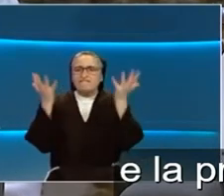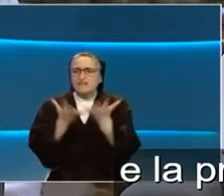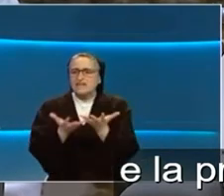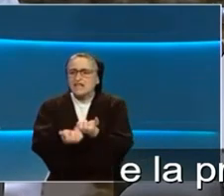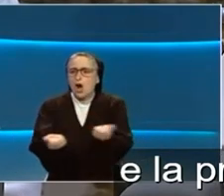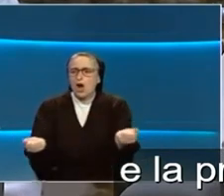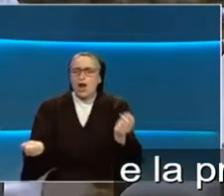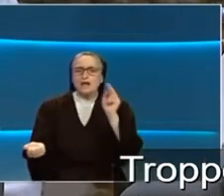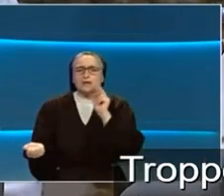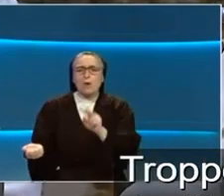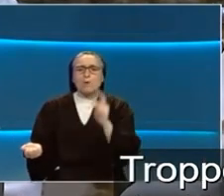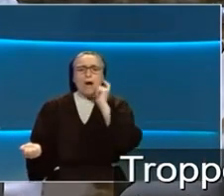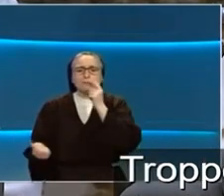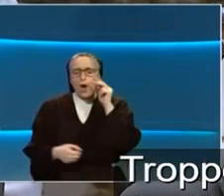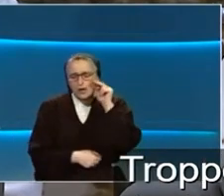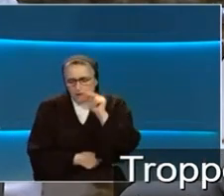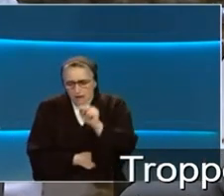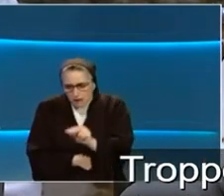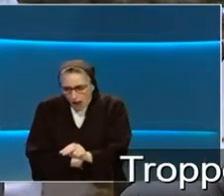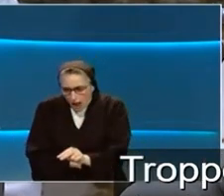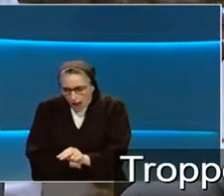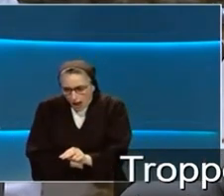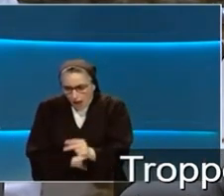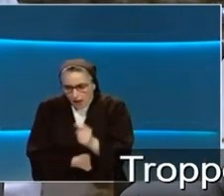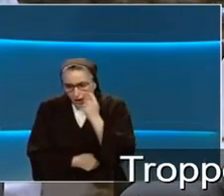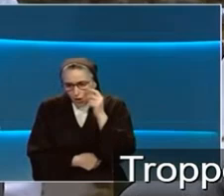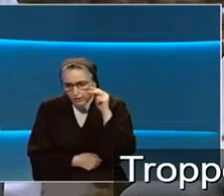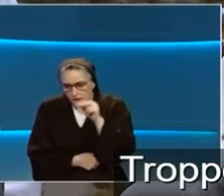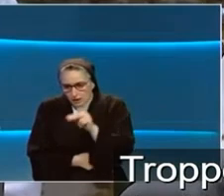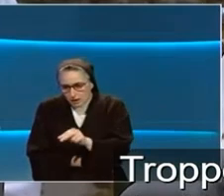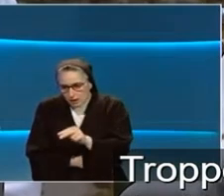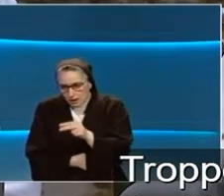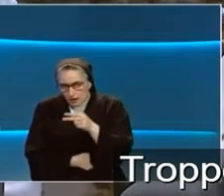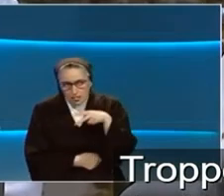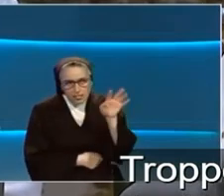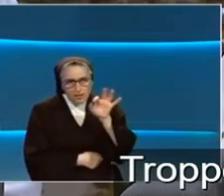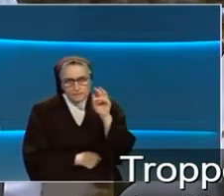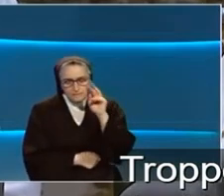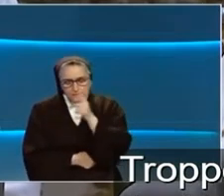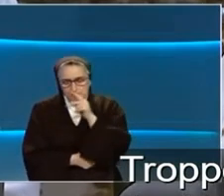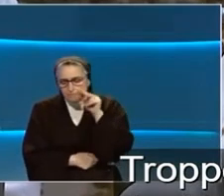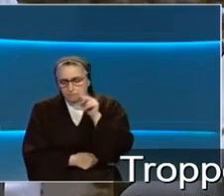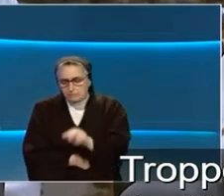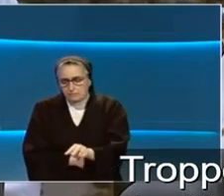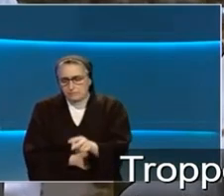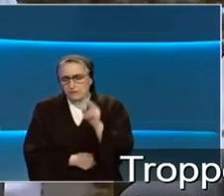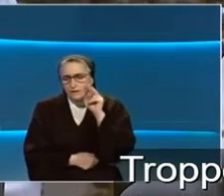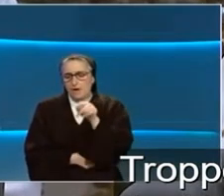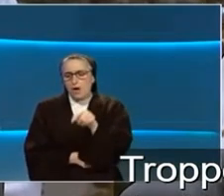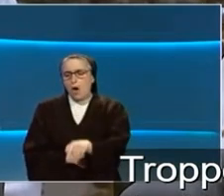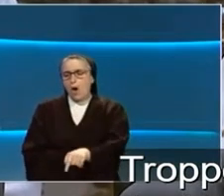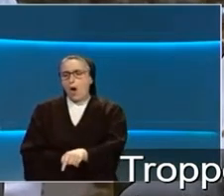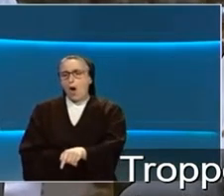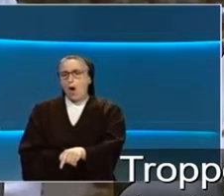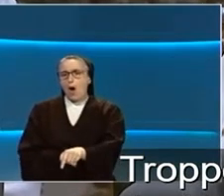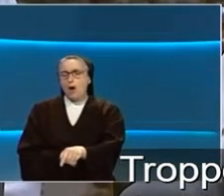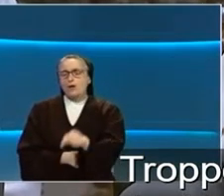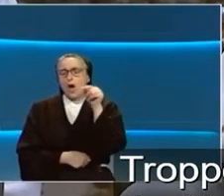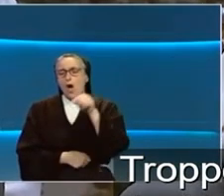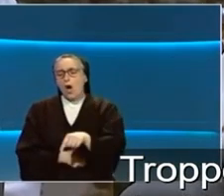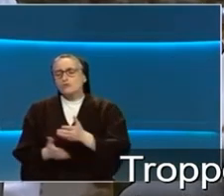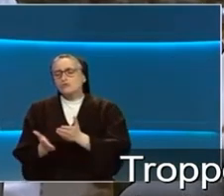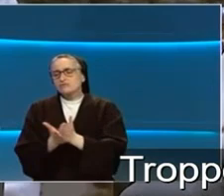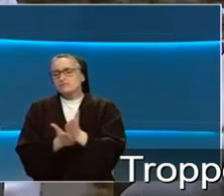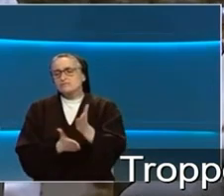우리는 지나치게 자주 우리 현실과 삶을 바라볼 때 눈을 아래로 내리깔고 봅니다.